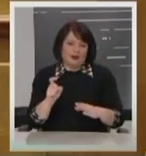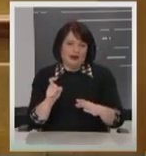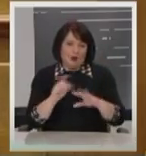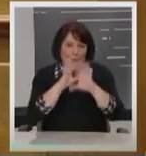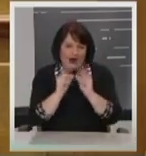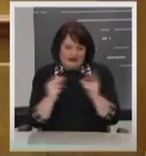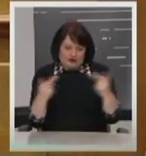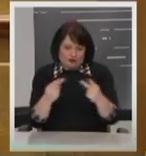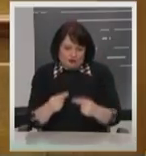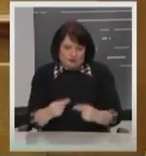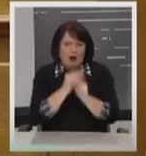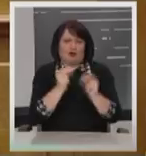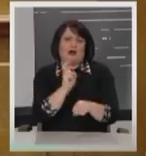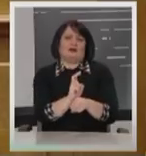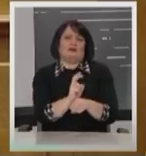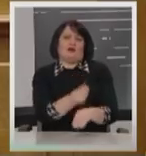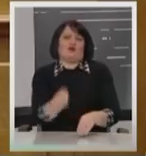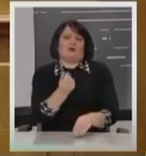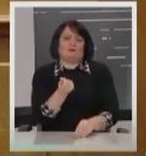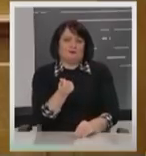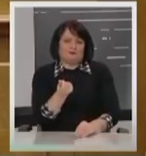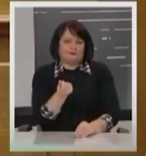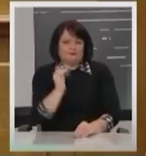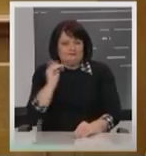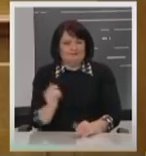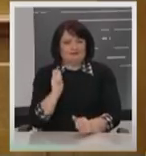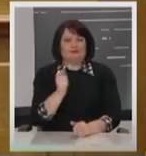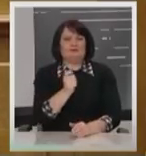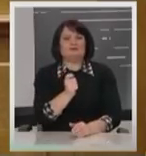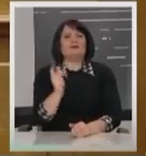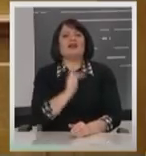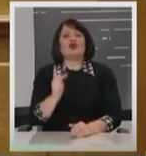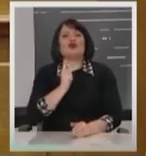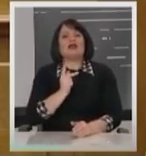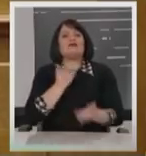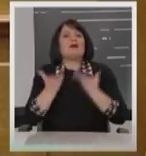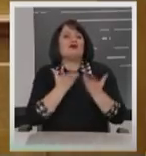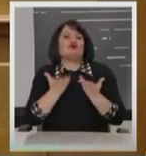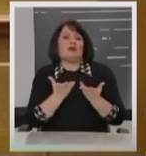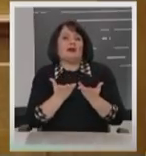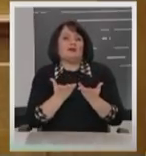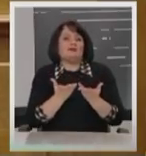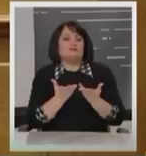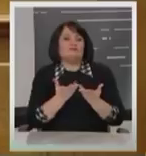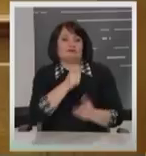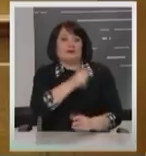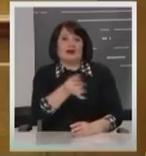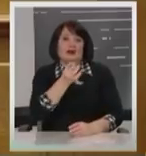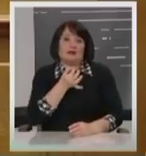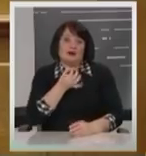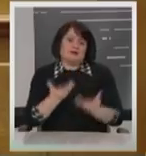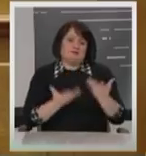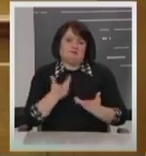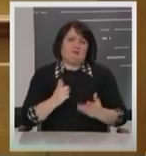φυσικά από την υποχρηματοδότηση των κοινωνικών δαπανών, τις οποίες είχατε